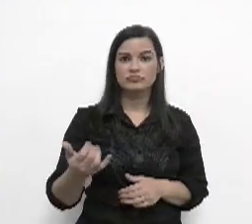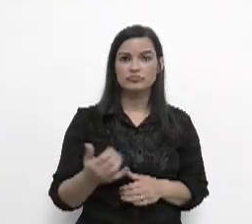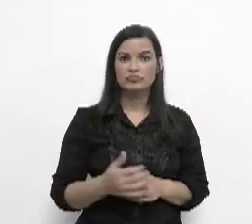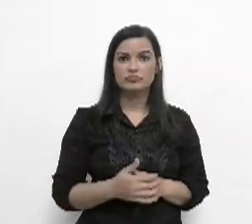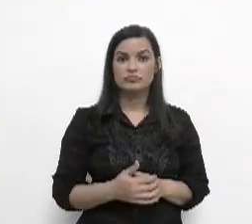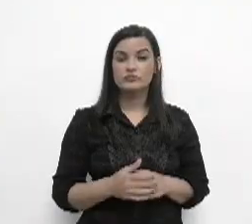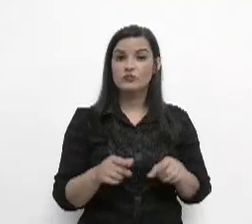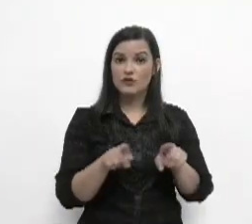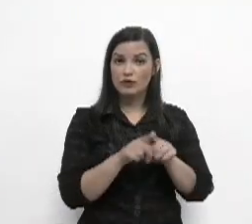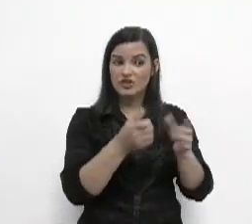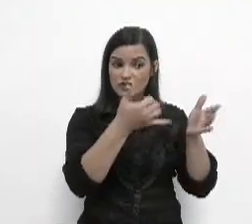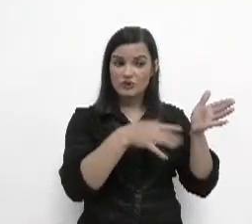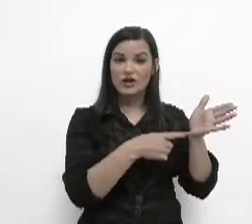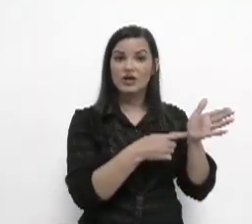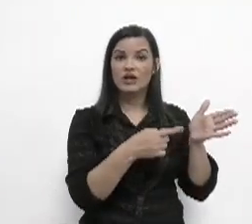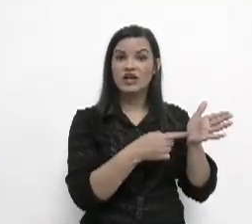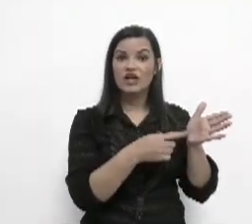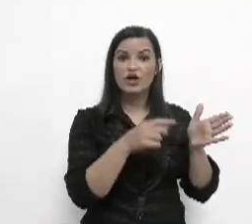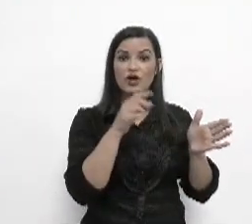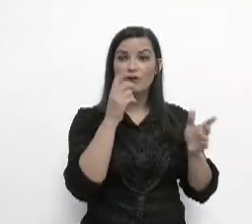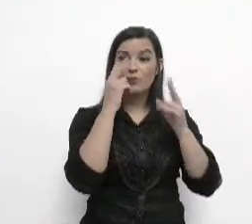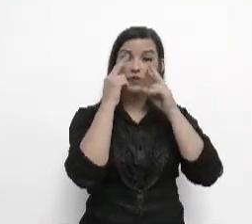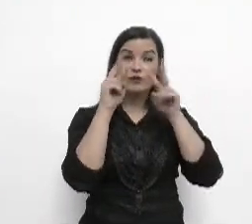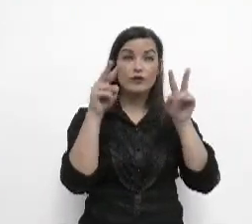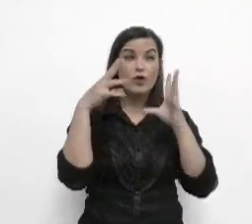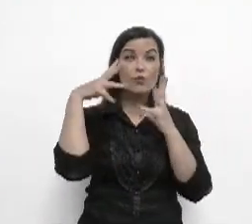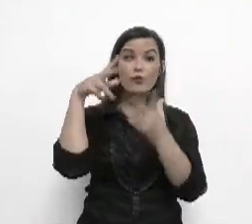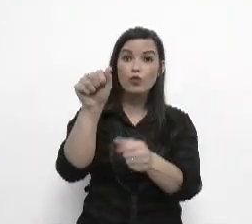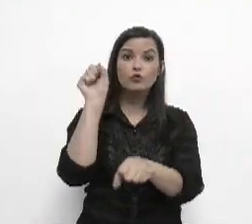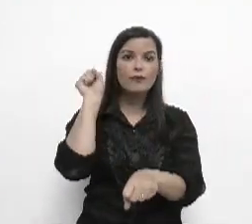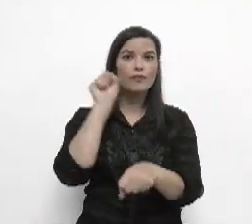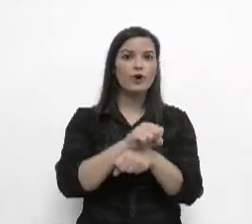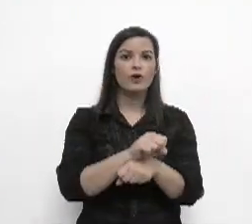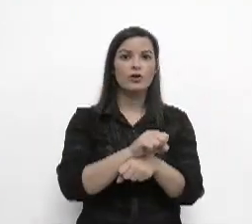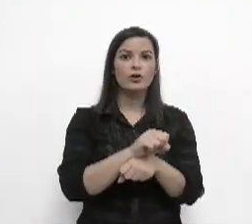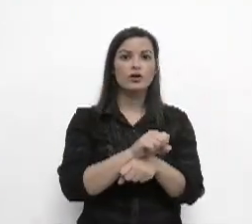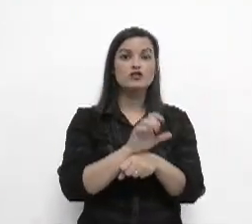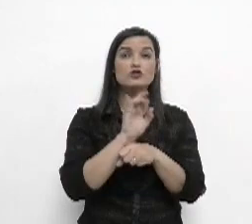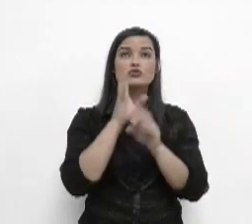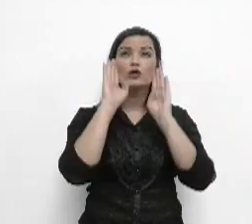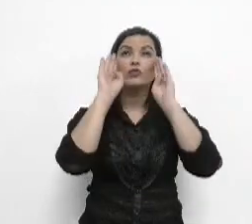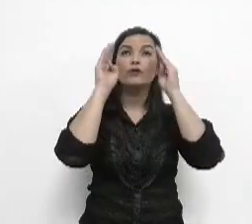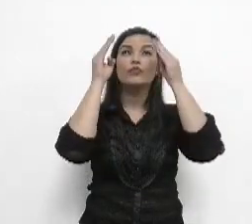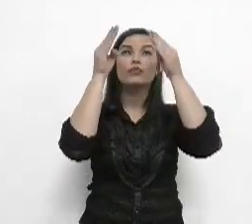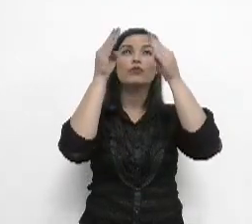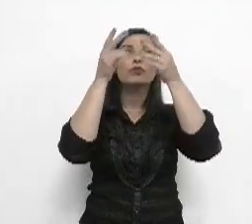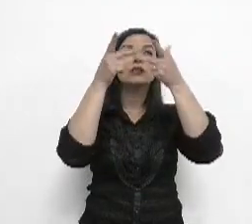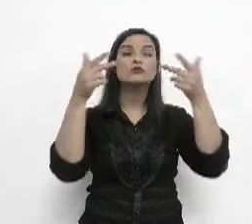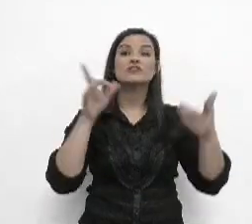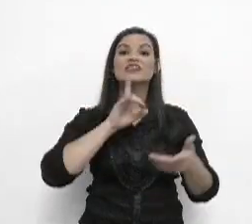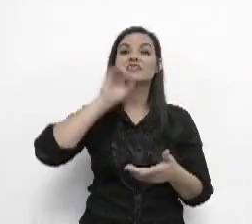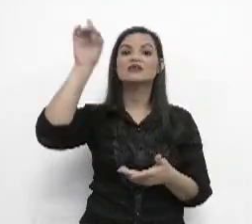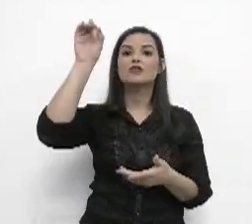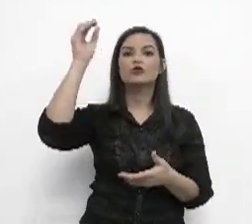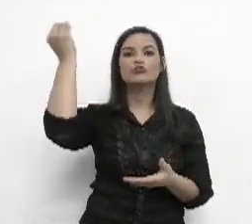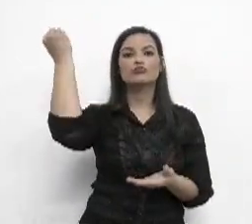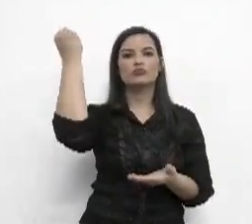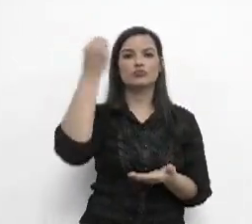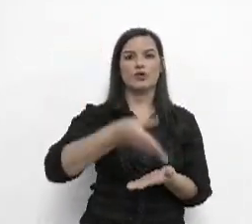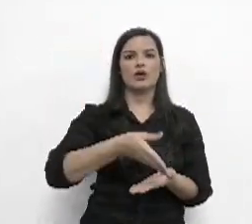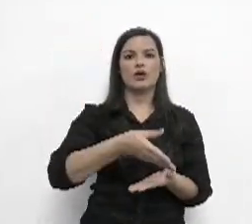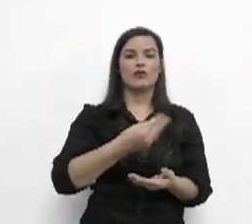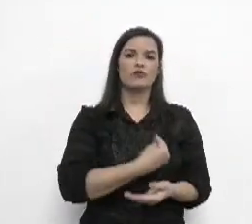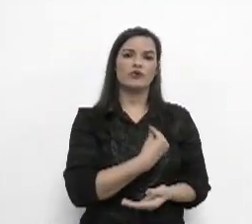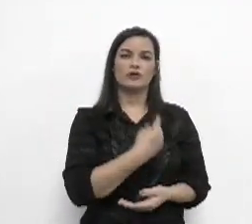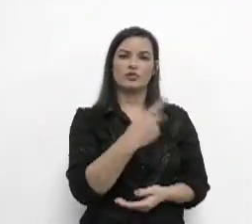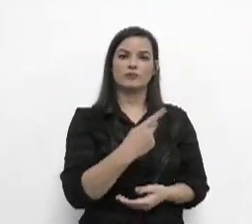significa que ele cessou de ver as coisas desse mundo e passou a ver somente aquilo que Deus havia colocado em sua vida. 우리가 하나님께